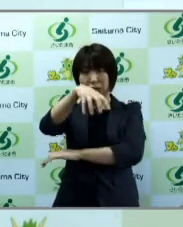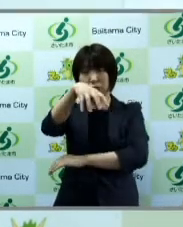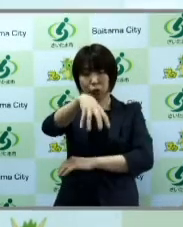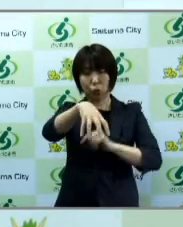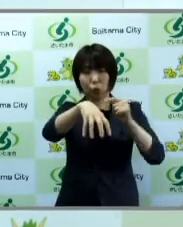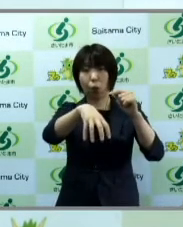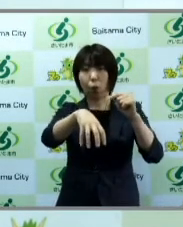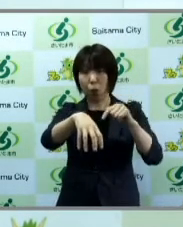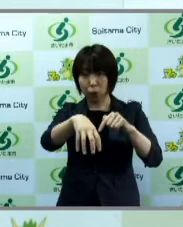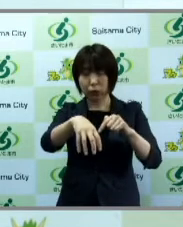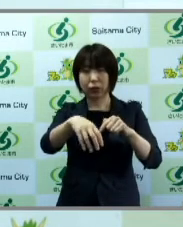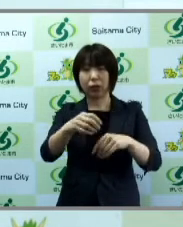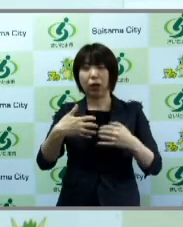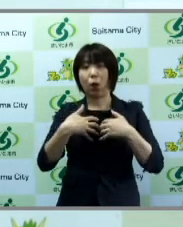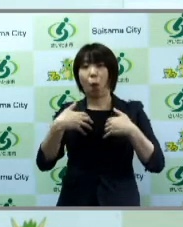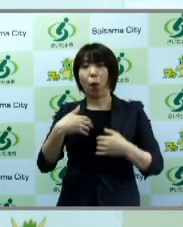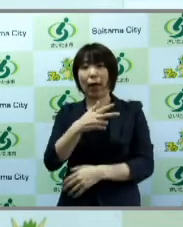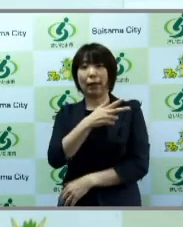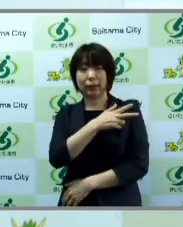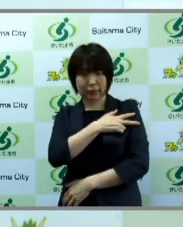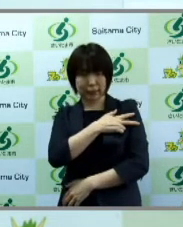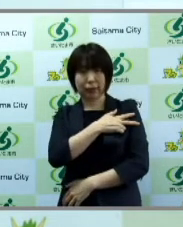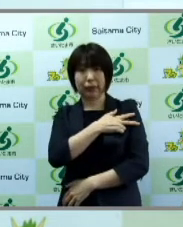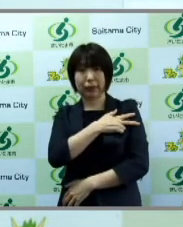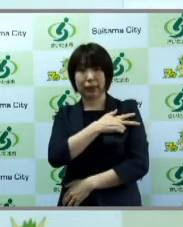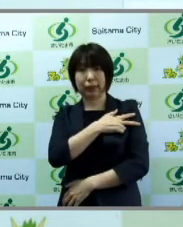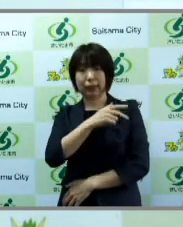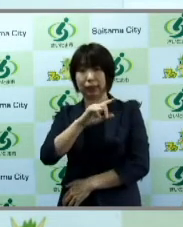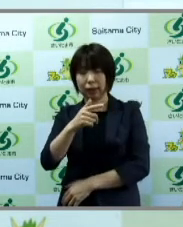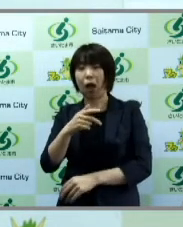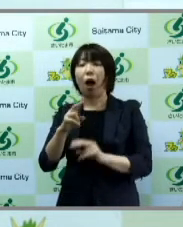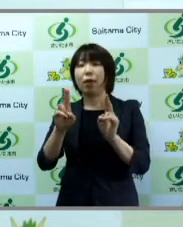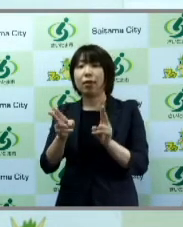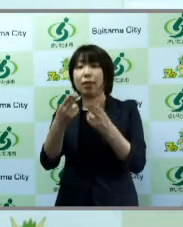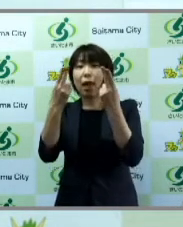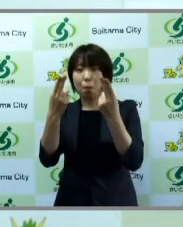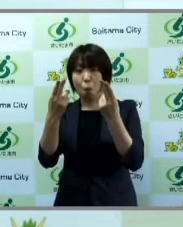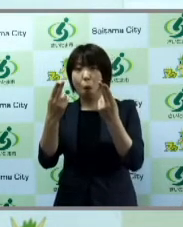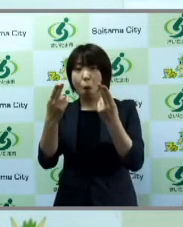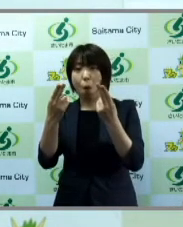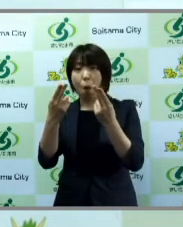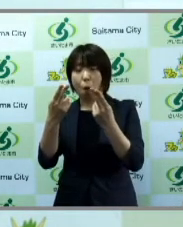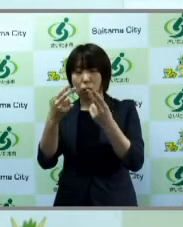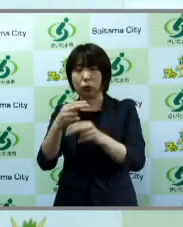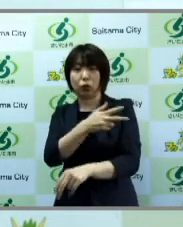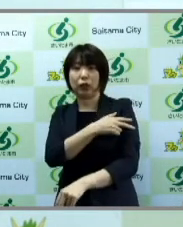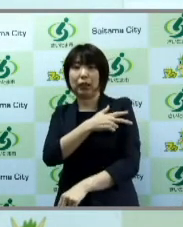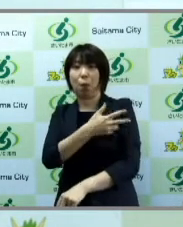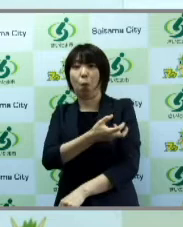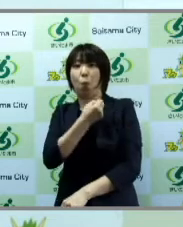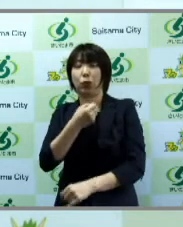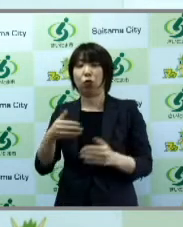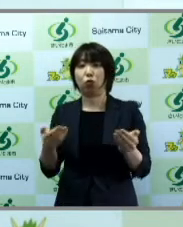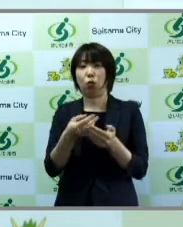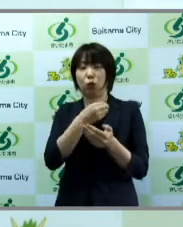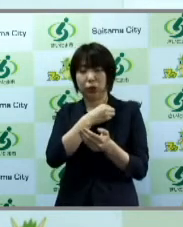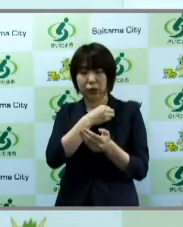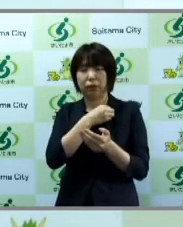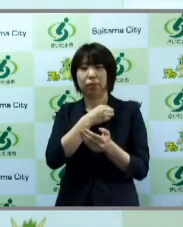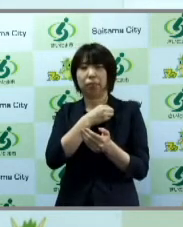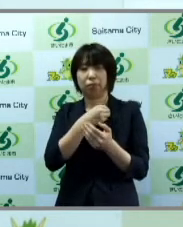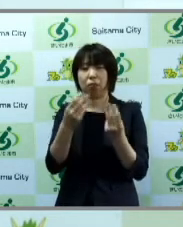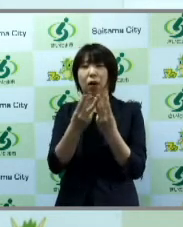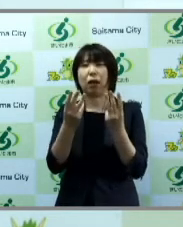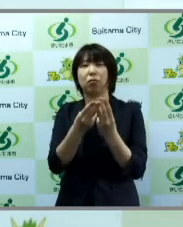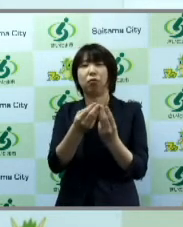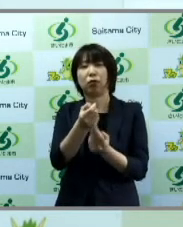師さんとかですね、やはり専門的な資格を持っている職員というのはかなり限られております。ですのでそういった職